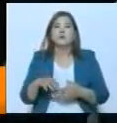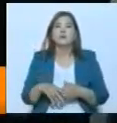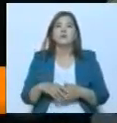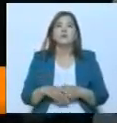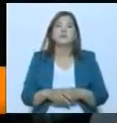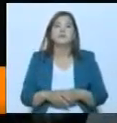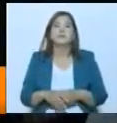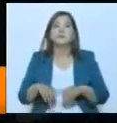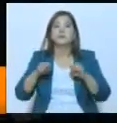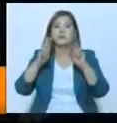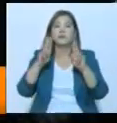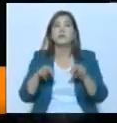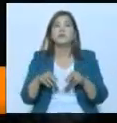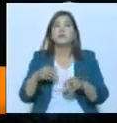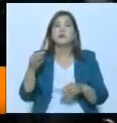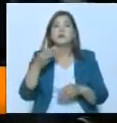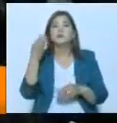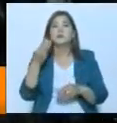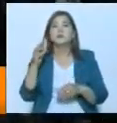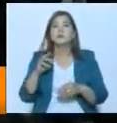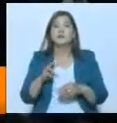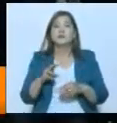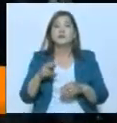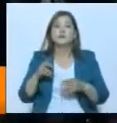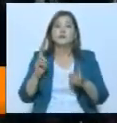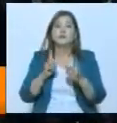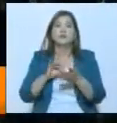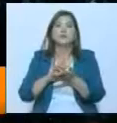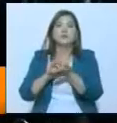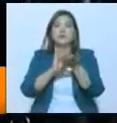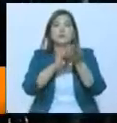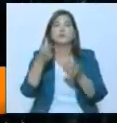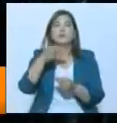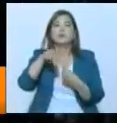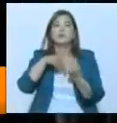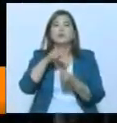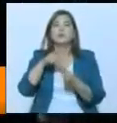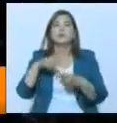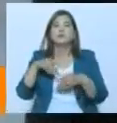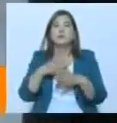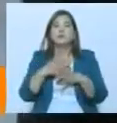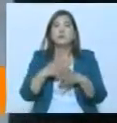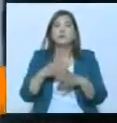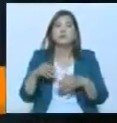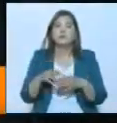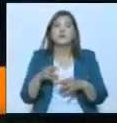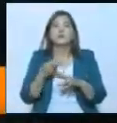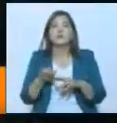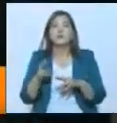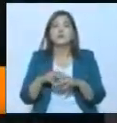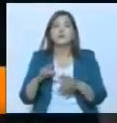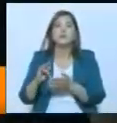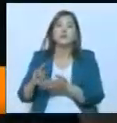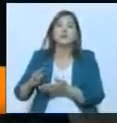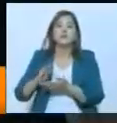Мамандар Ақтау мен Қазан арасындағы әуе қатынасы қос тараптардың туризм және бизнес салаларын дамытуға ықпал етеді дейді. Сол себепті рейстер енді